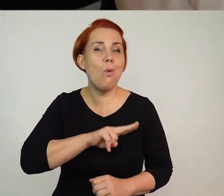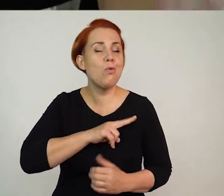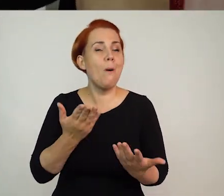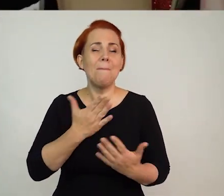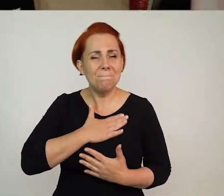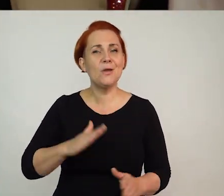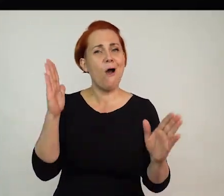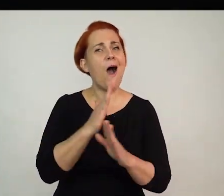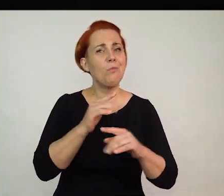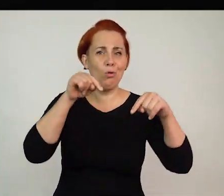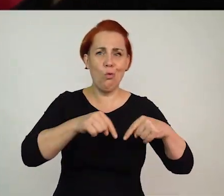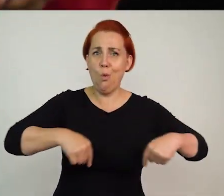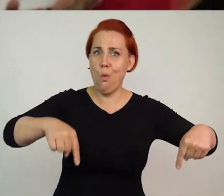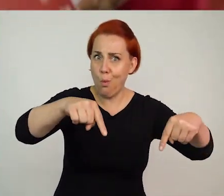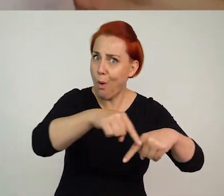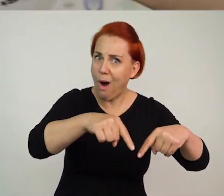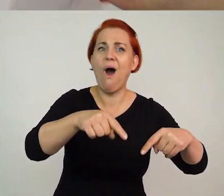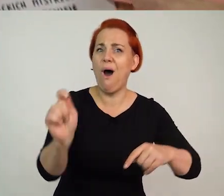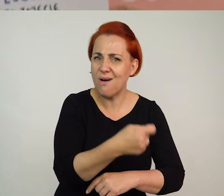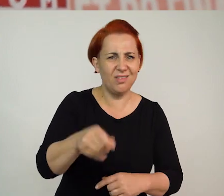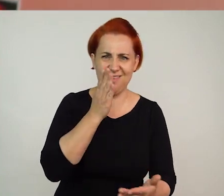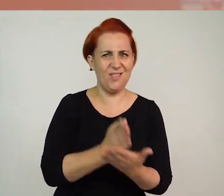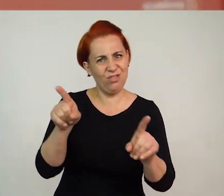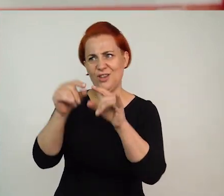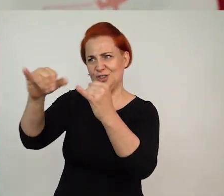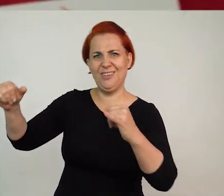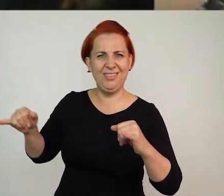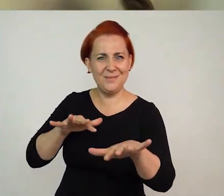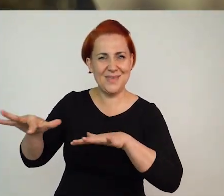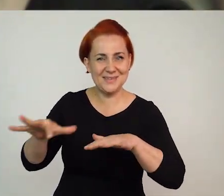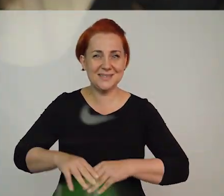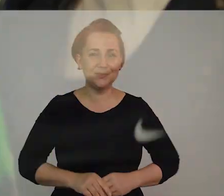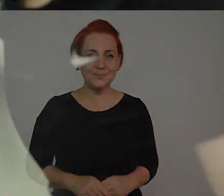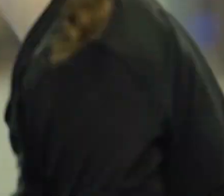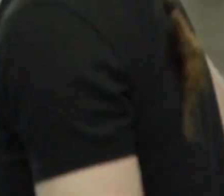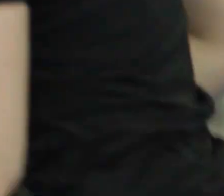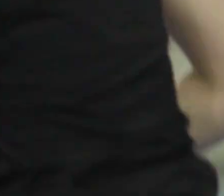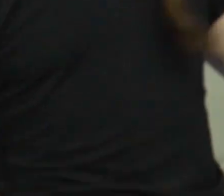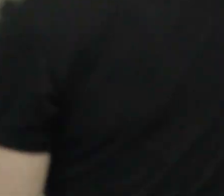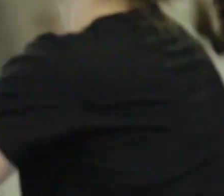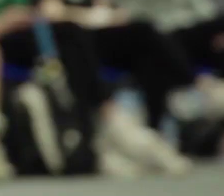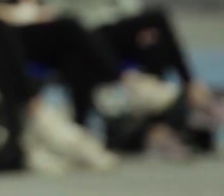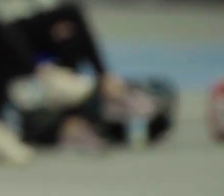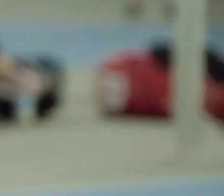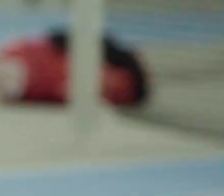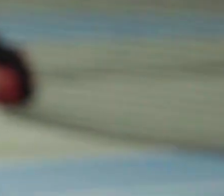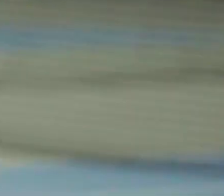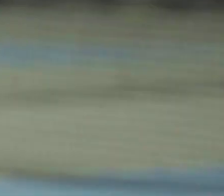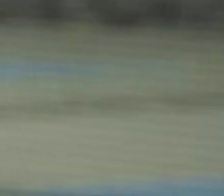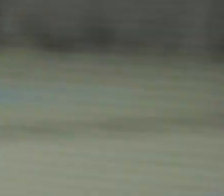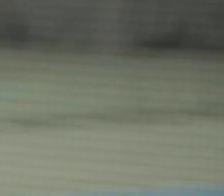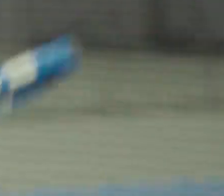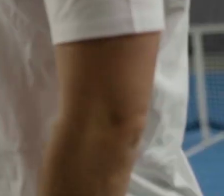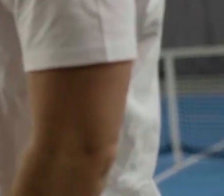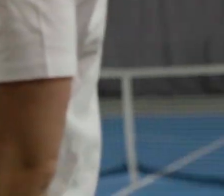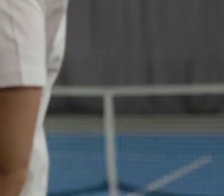szczególnie bardzo miłą atmosferę tutaj stworzyli nie tylko na korcie, ale również i poza. Trwa mecz tenisowy. Zwycięzcy odbierają nagrody i